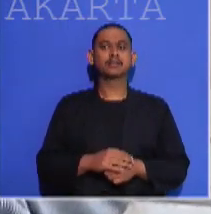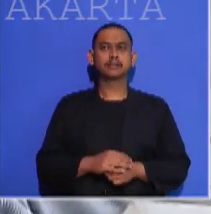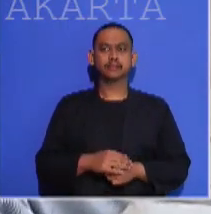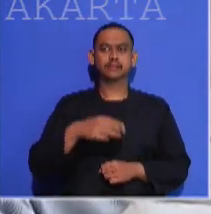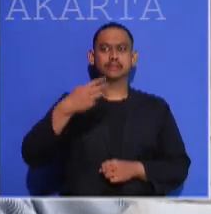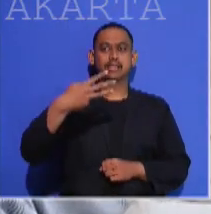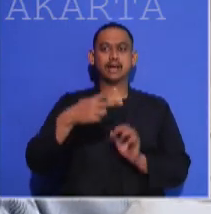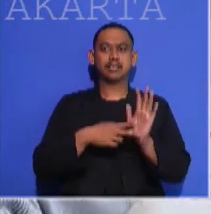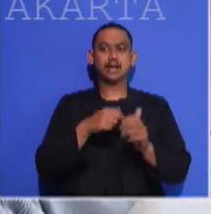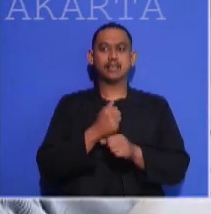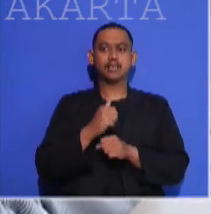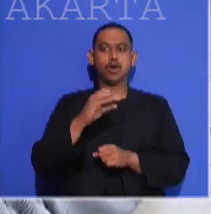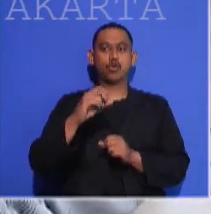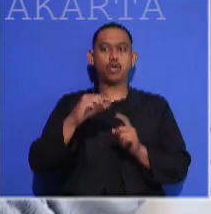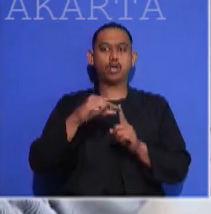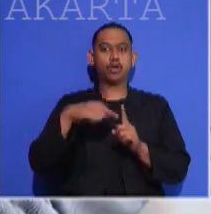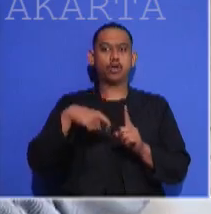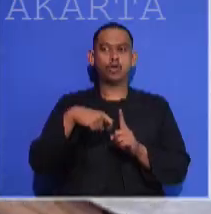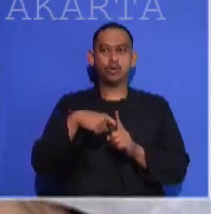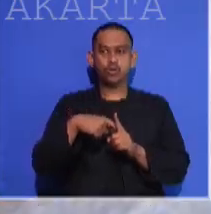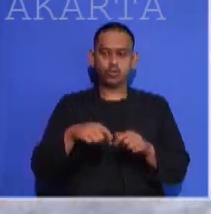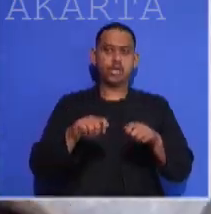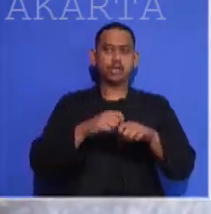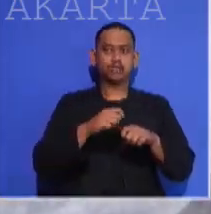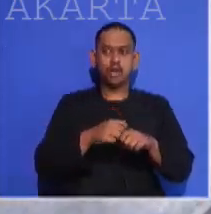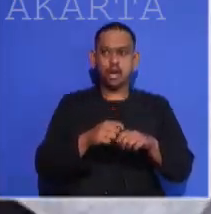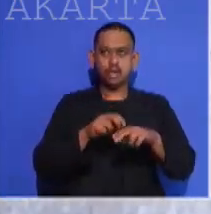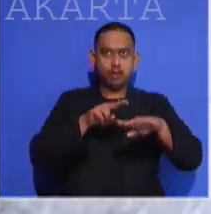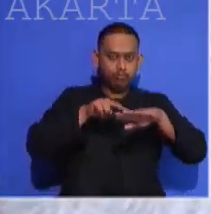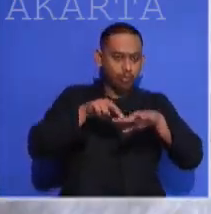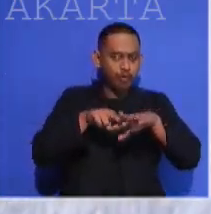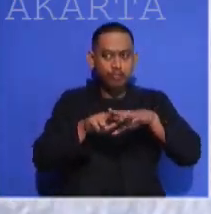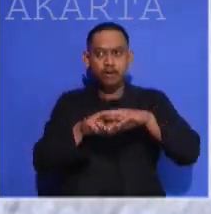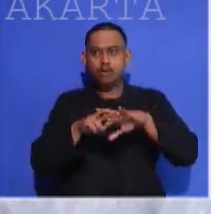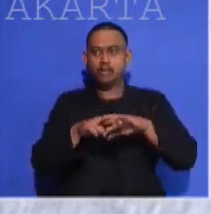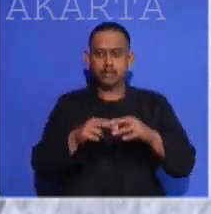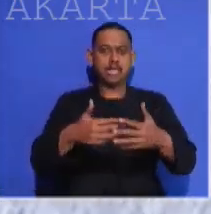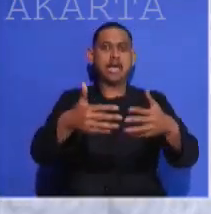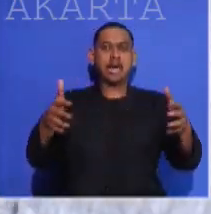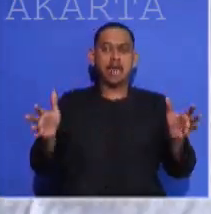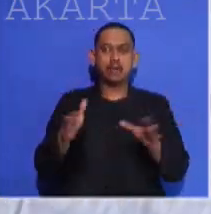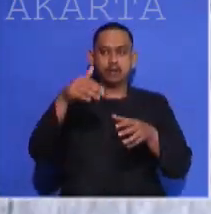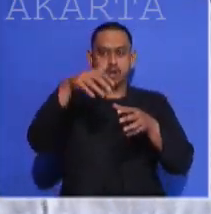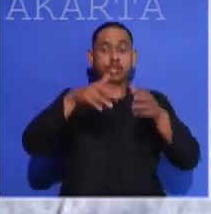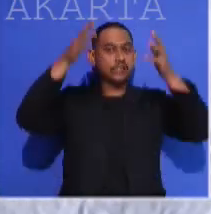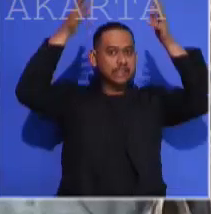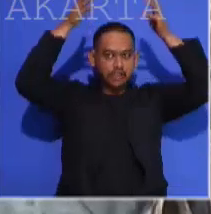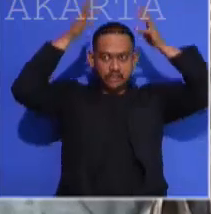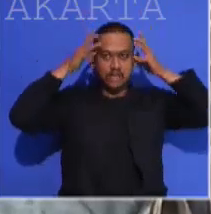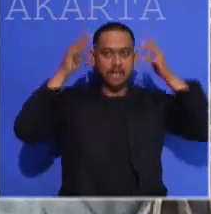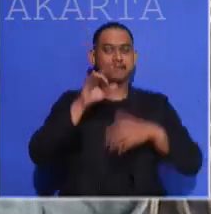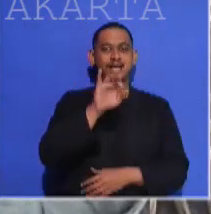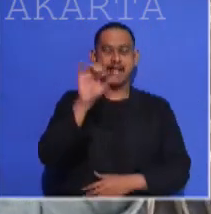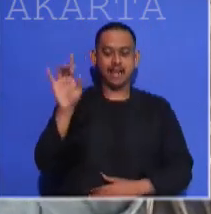cakrik nam-naman kados tomijo, kursi, keranjang, wadah rasukan, tas, topi lan maneka kerajinan